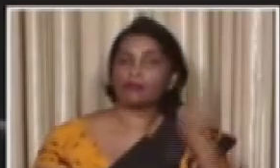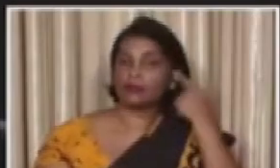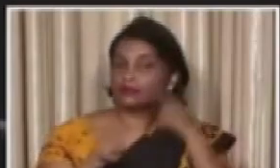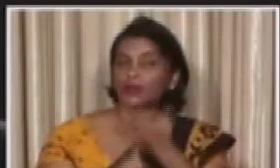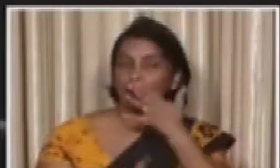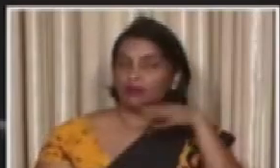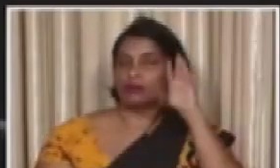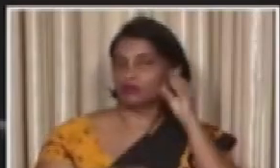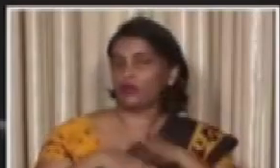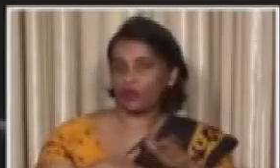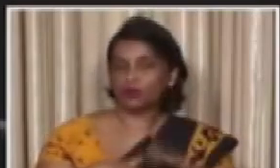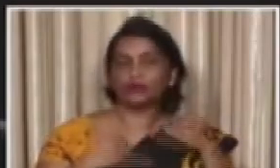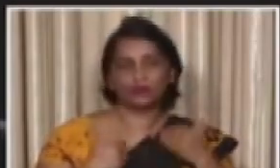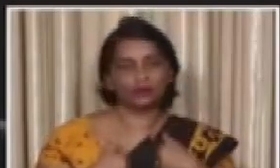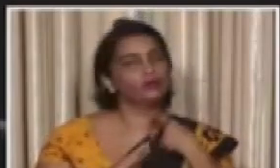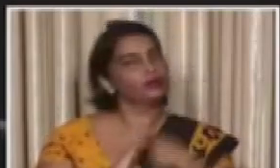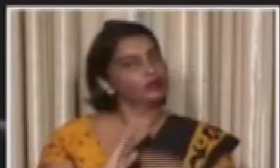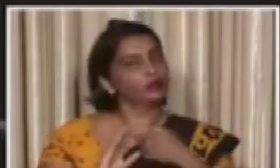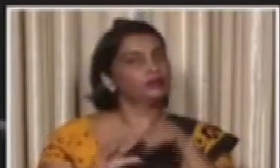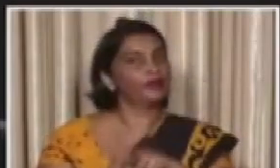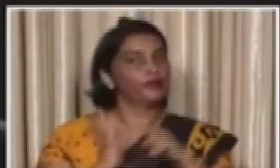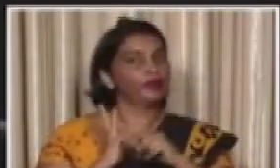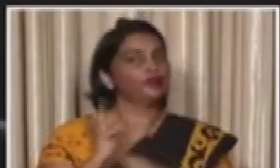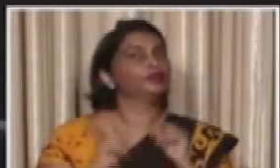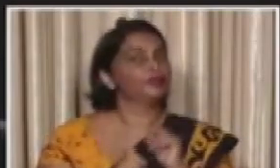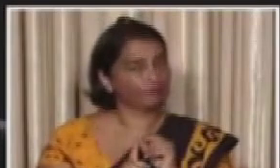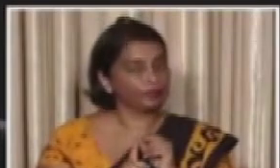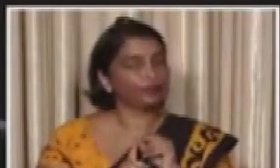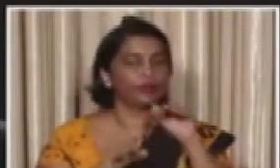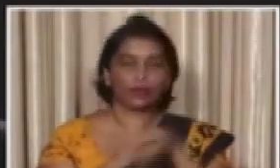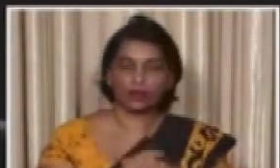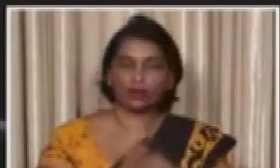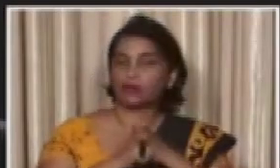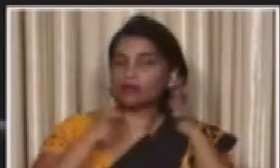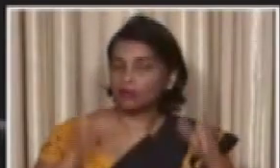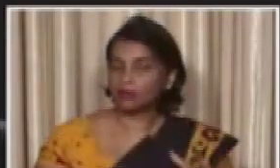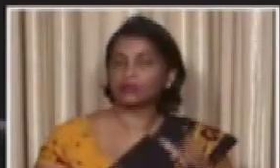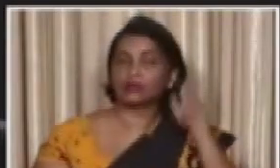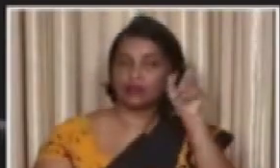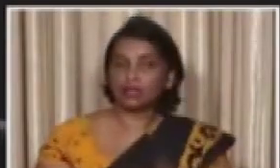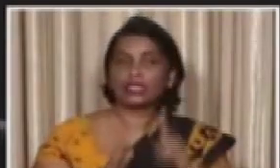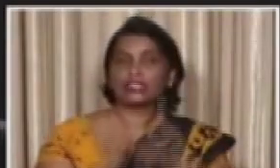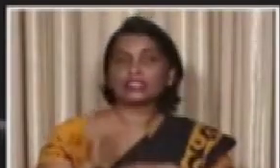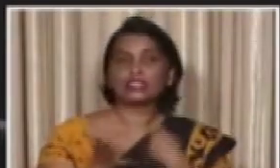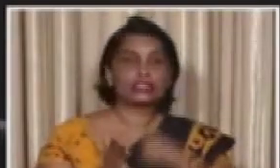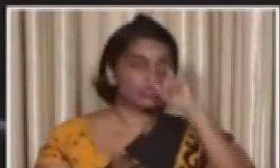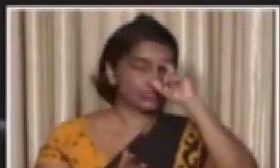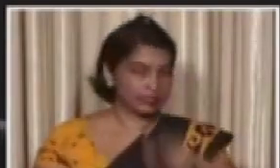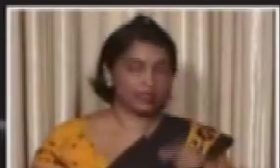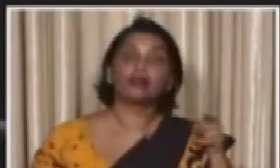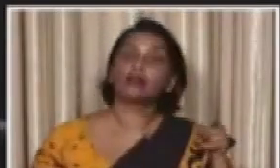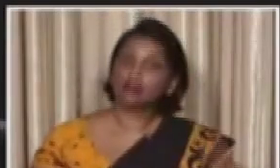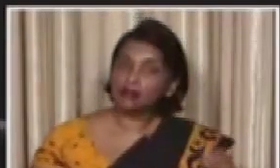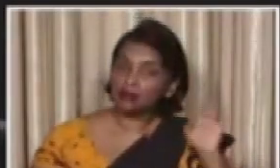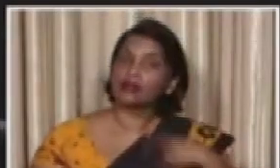පාඩම් ඉගෙන ගත යුතුයි. අපේ මව්පක්ෂයේ වුණ එක්සත් ජාතික පක්ෂයේ සිටි දැවැන්තම චරිතය ජේ.ආර්. ජයවර්ධන මැතිතුමා.